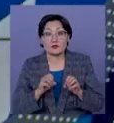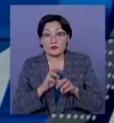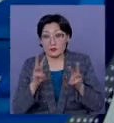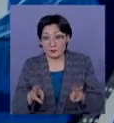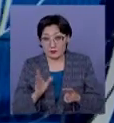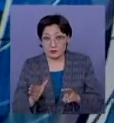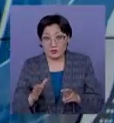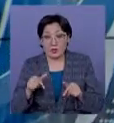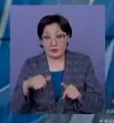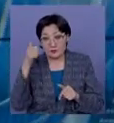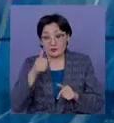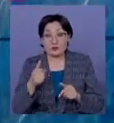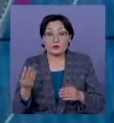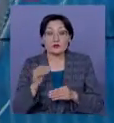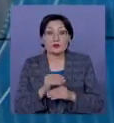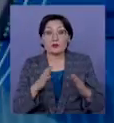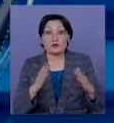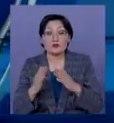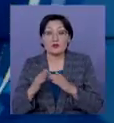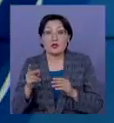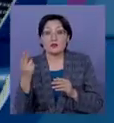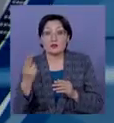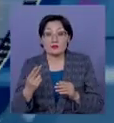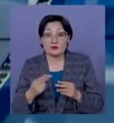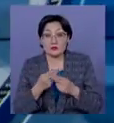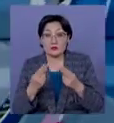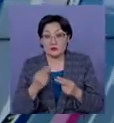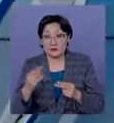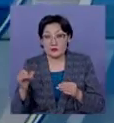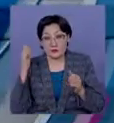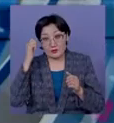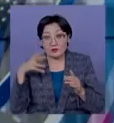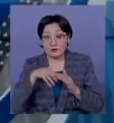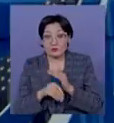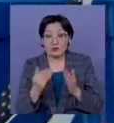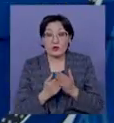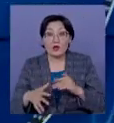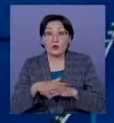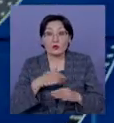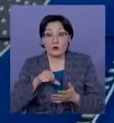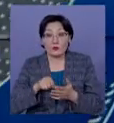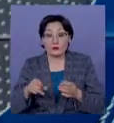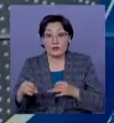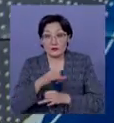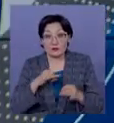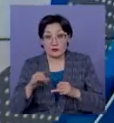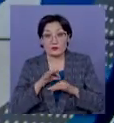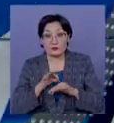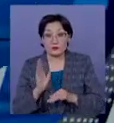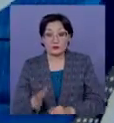қамтамасыз етпек. Биылғы жылы қосымша нысандарда сәулет ескерткіштер тізіміне енгізу үшін қоғам өкілдерімен талқылаулар